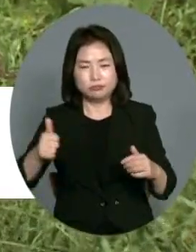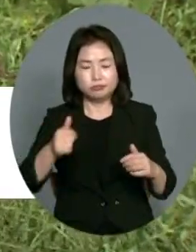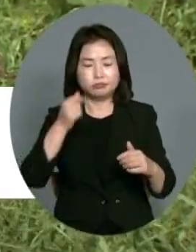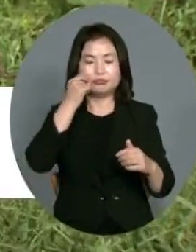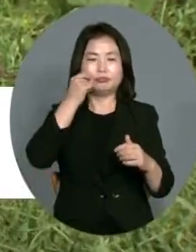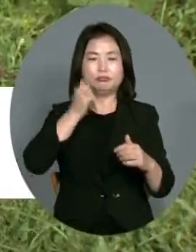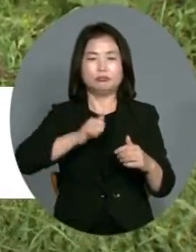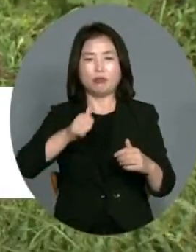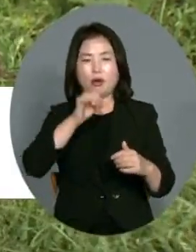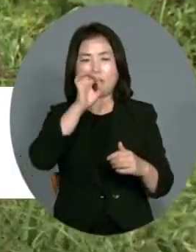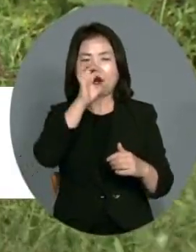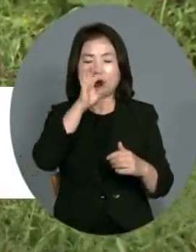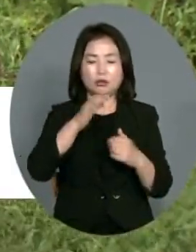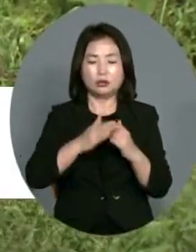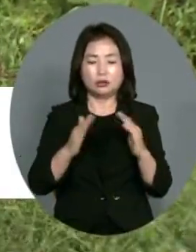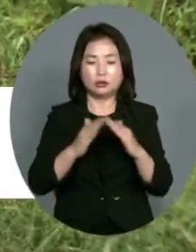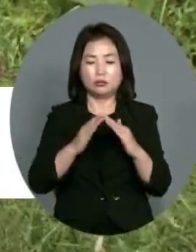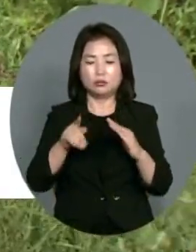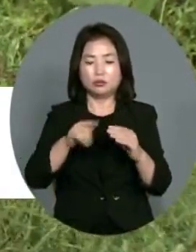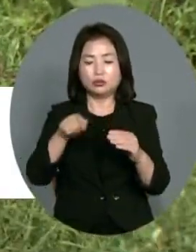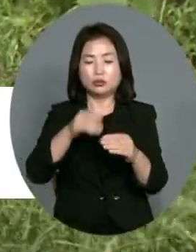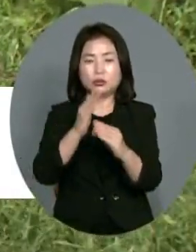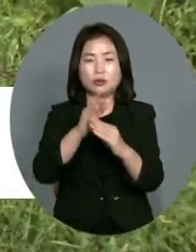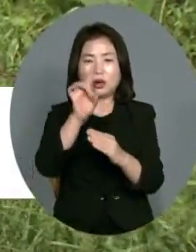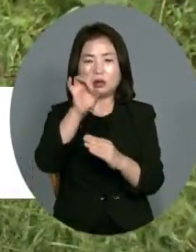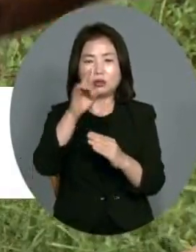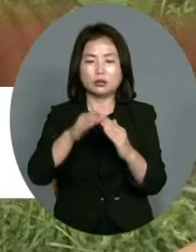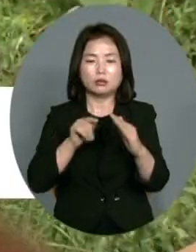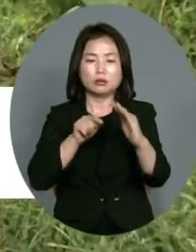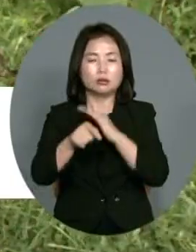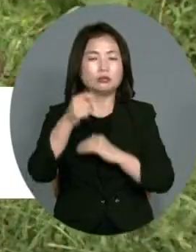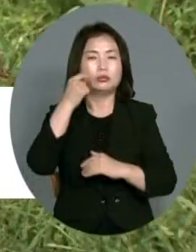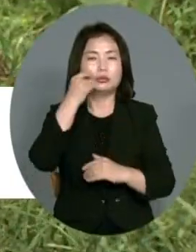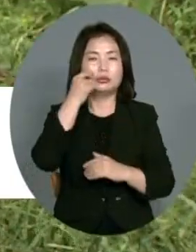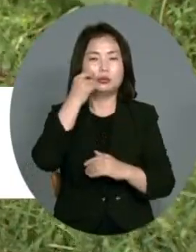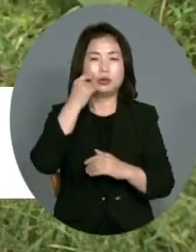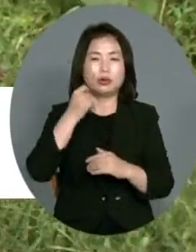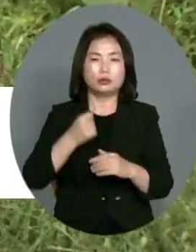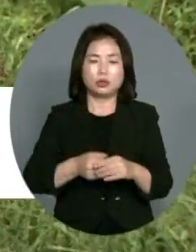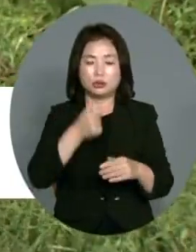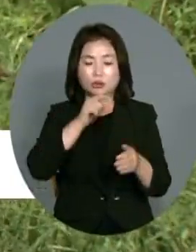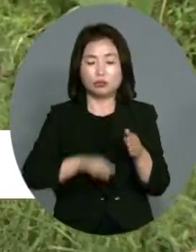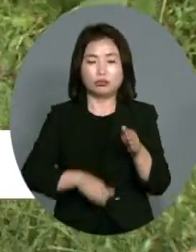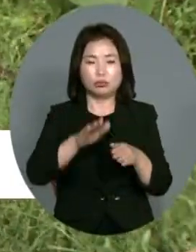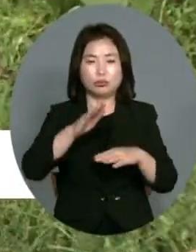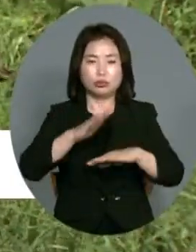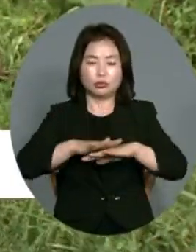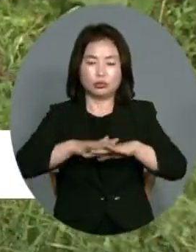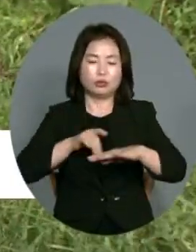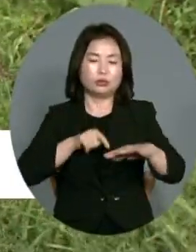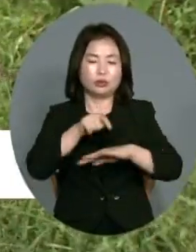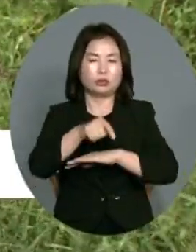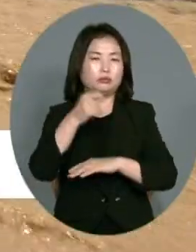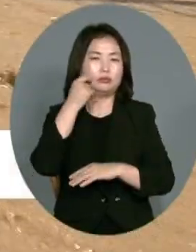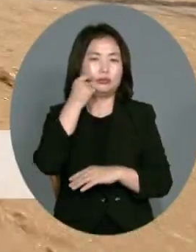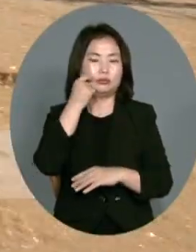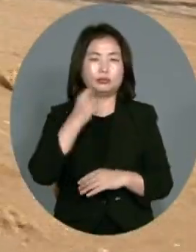오도 못하고 저 중간에 집 하나도 있는데 그 집도 못 들어가고 저희도 침수가 된 저 논에 들어가지도